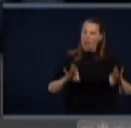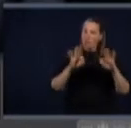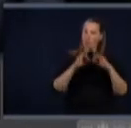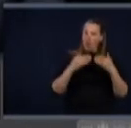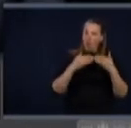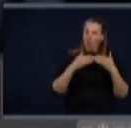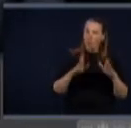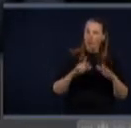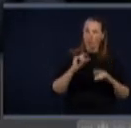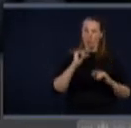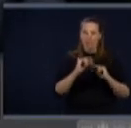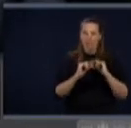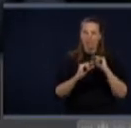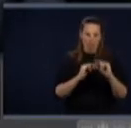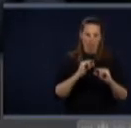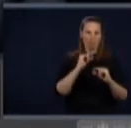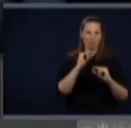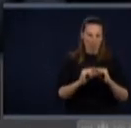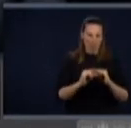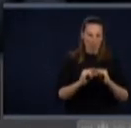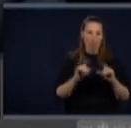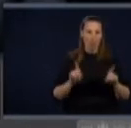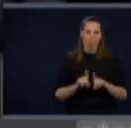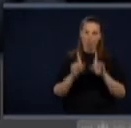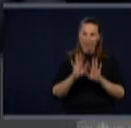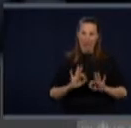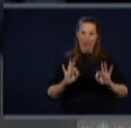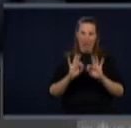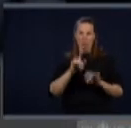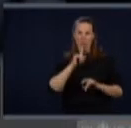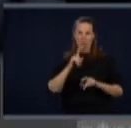graduellement. Il faut s'assurer, entre autres, qu'on